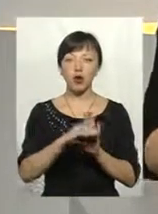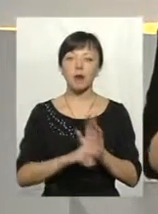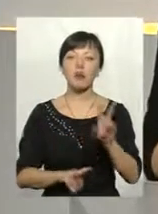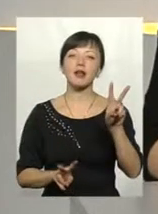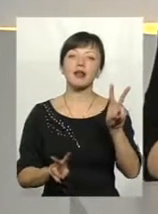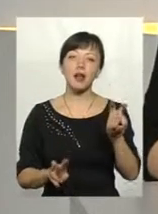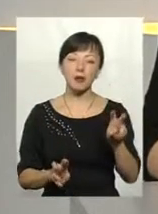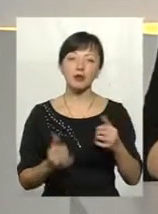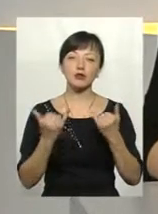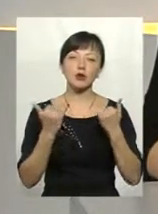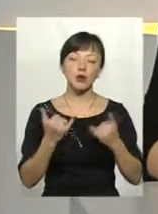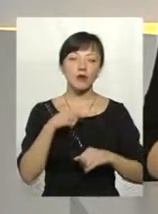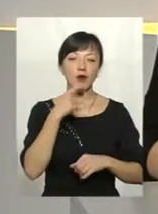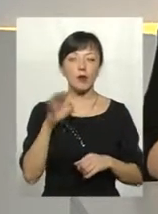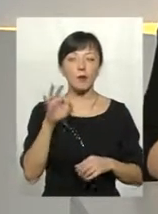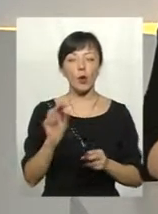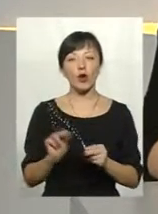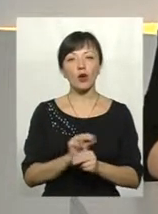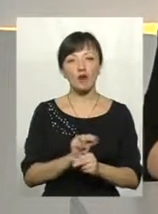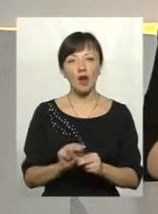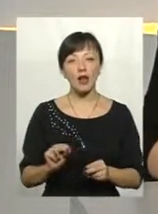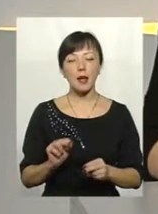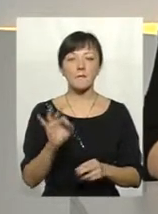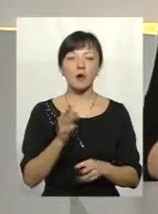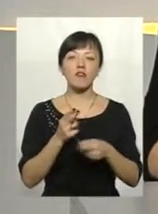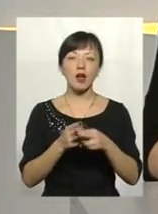«Тема». І сьогодні ми говорили про лікування та про